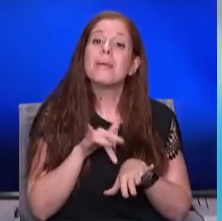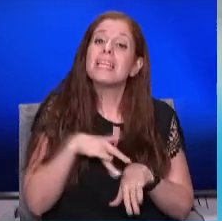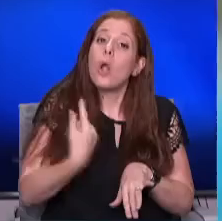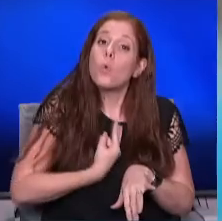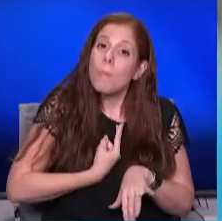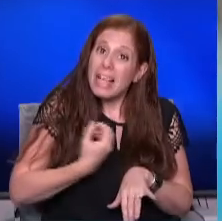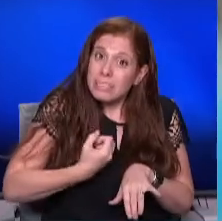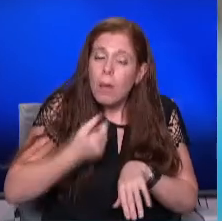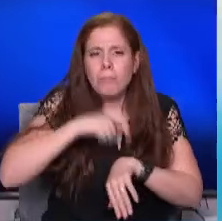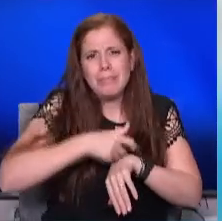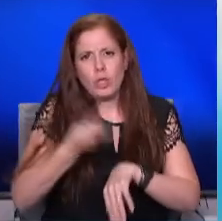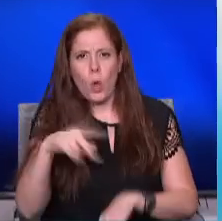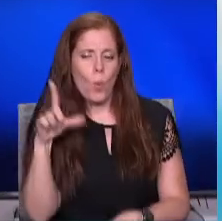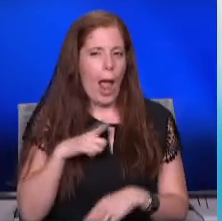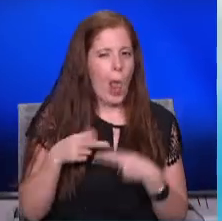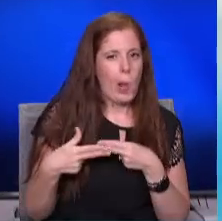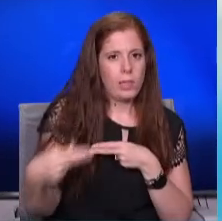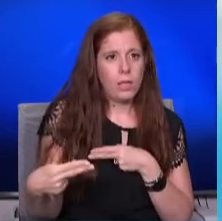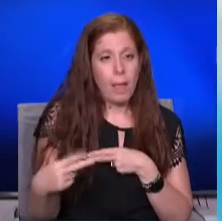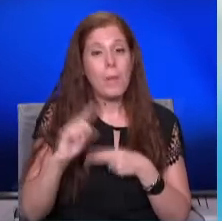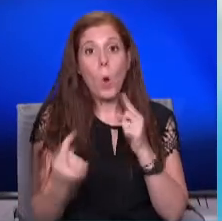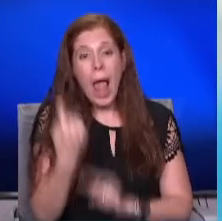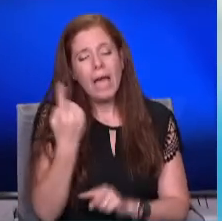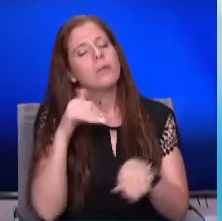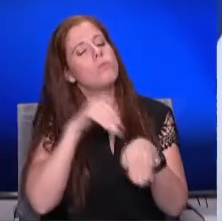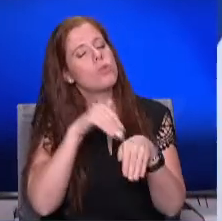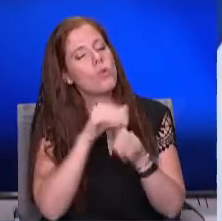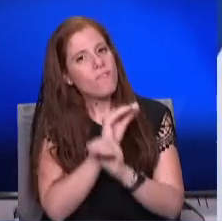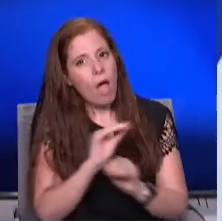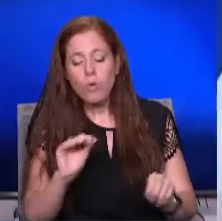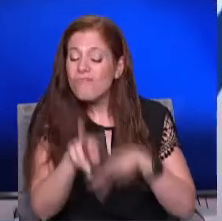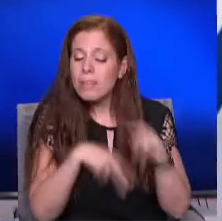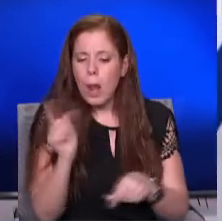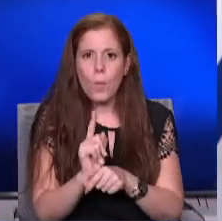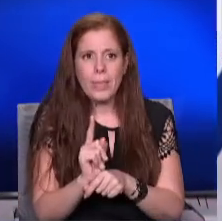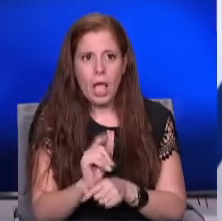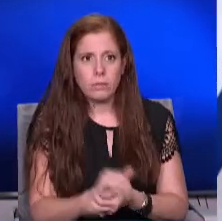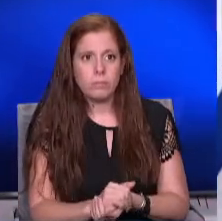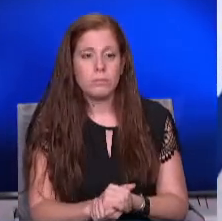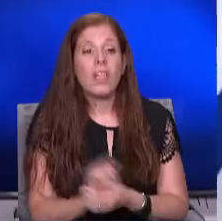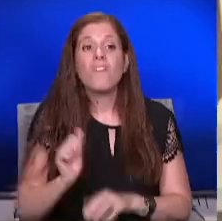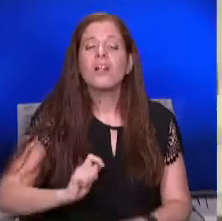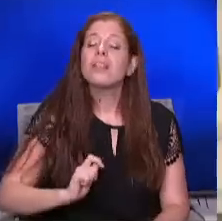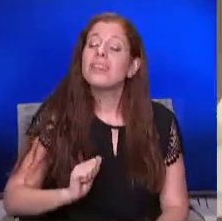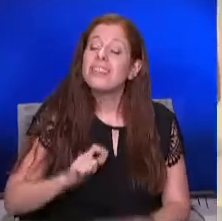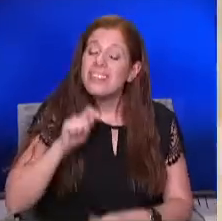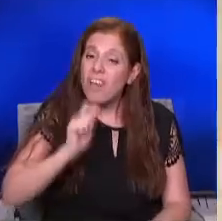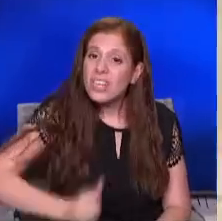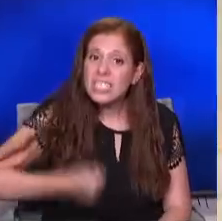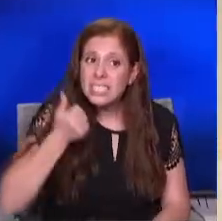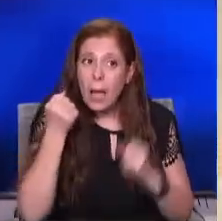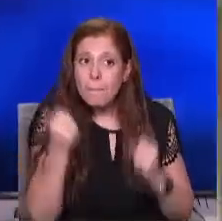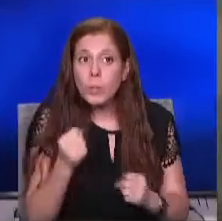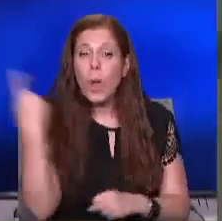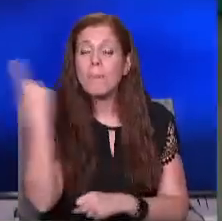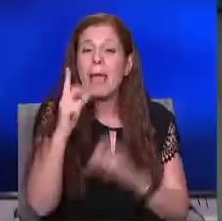שהיו חיילות. כל האירועים דווחו וטופלו במיידי. אבל דווקא שר הביטחון מאיים היום לעצור את שירות החובה